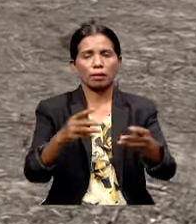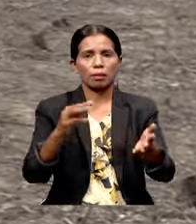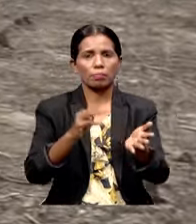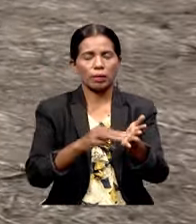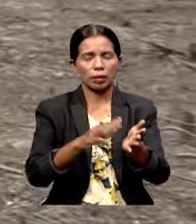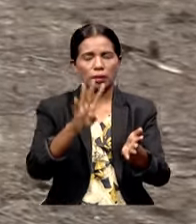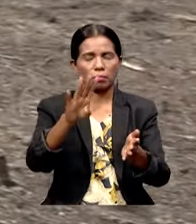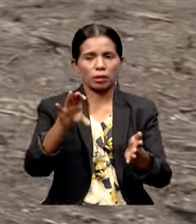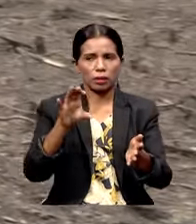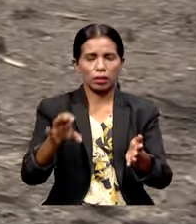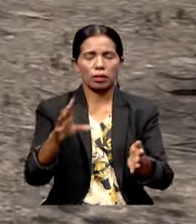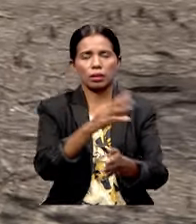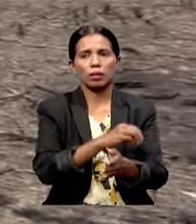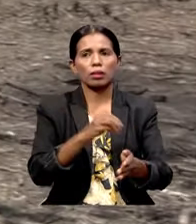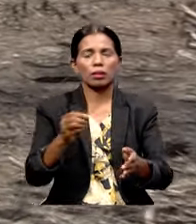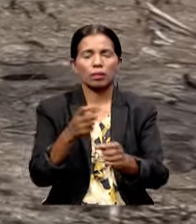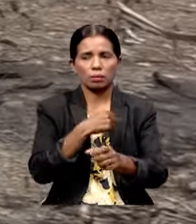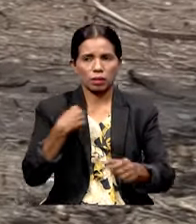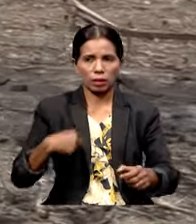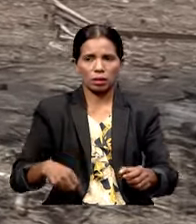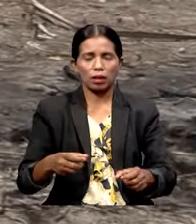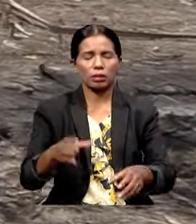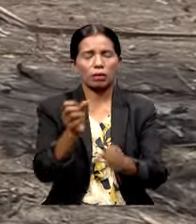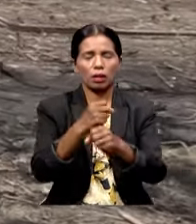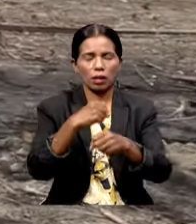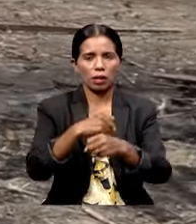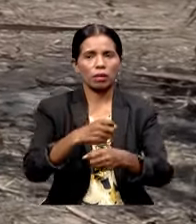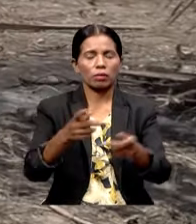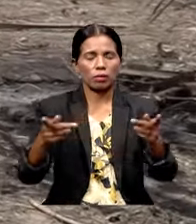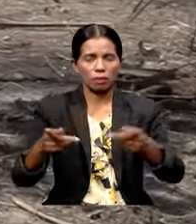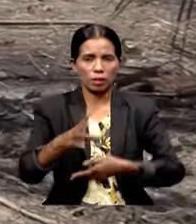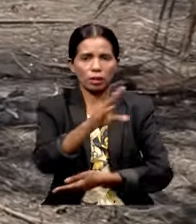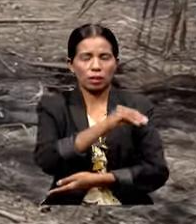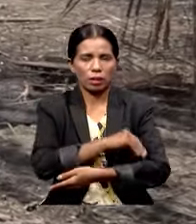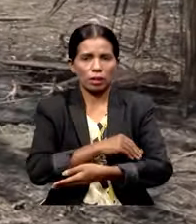sat ba provinsia Hunan ho dihalo fatin hakiak fahi. João Carlos Jacinto Fuca, ZMN.